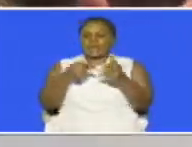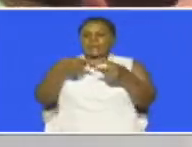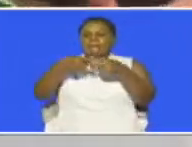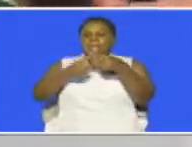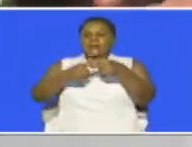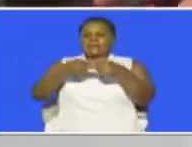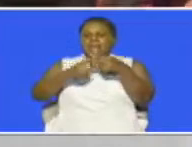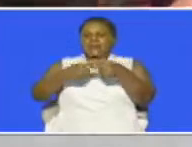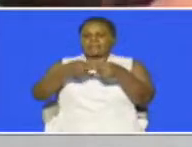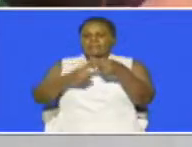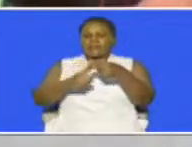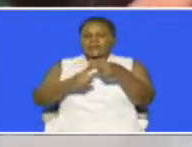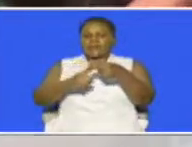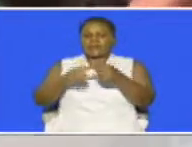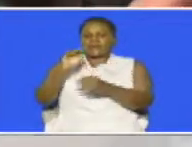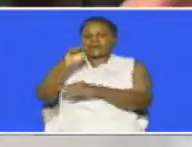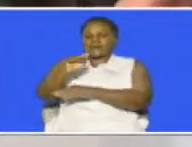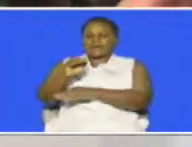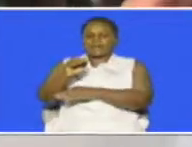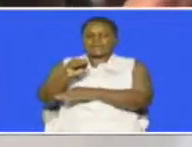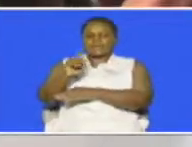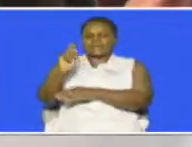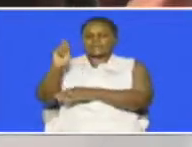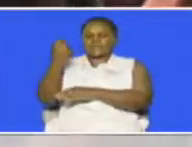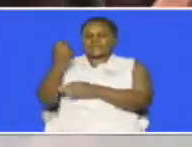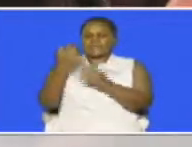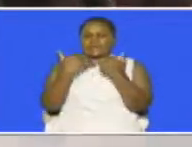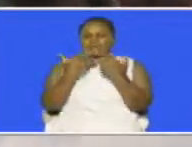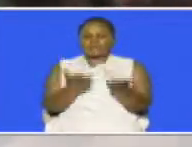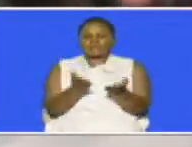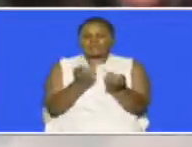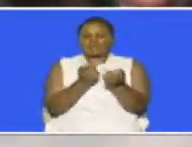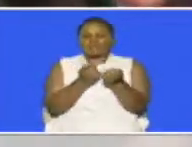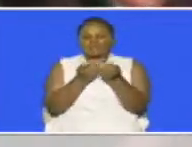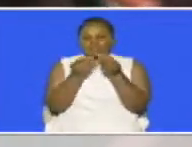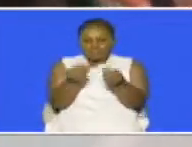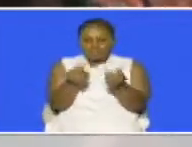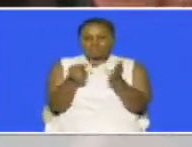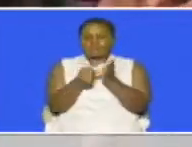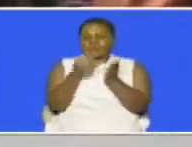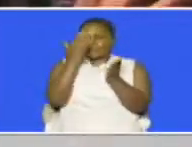mechanical problem. Tunaomba Wakenya feri wajaribu kushughulikia mambo kama yale, maana